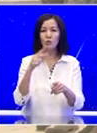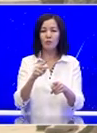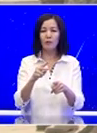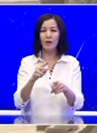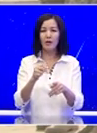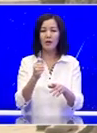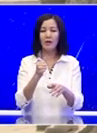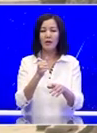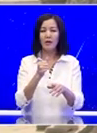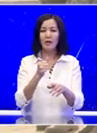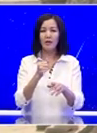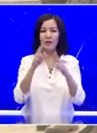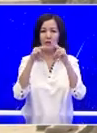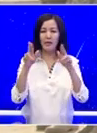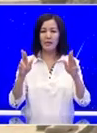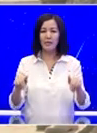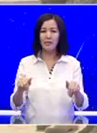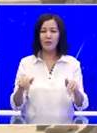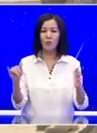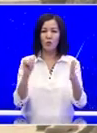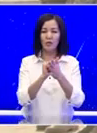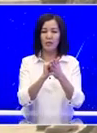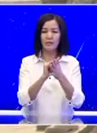бітімгерлер лагерді көтеріп,